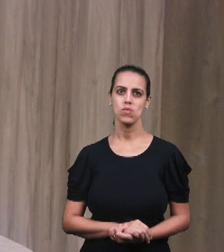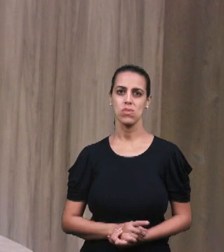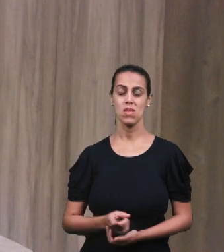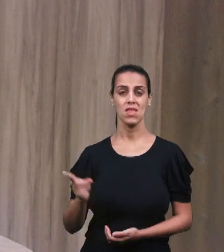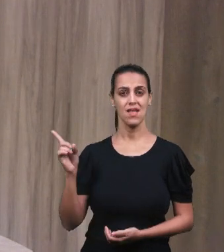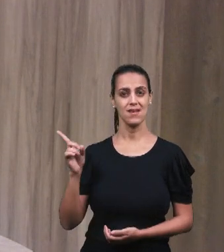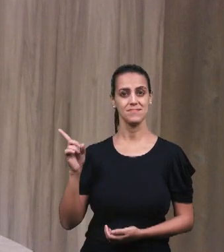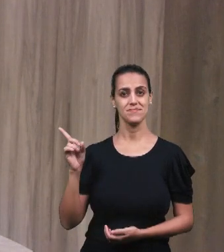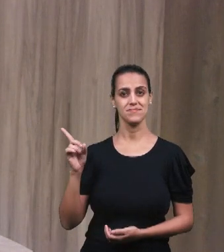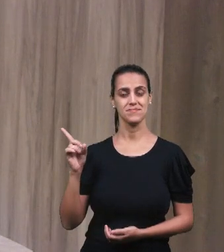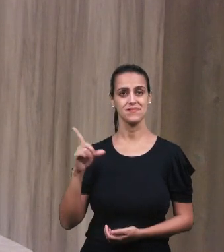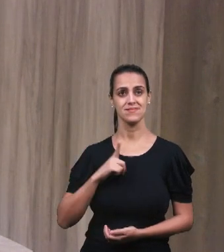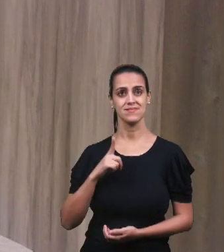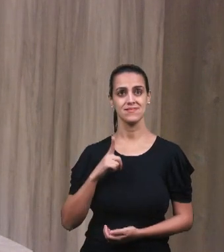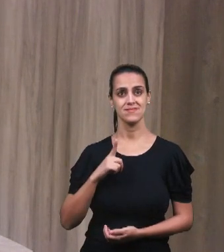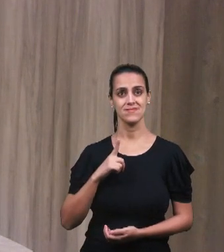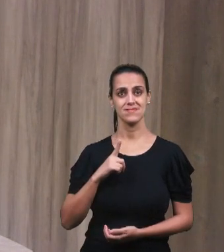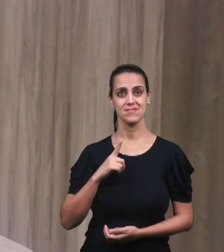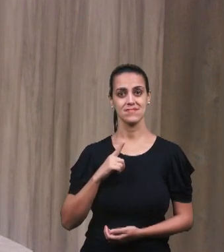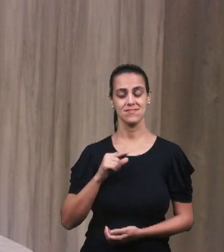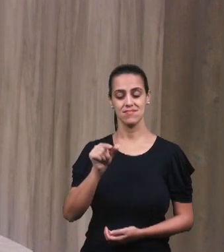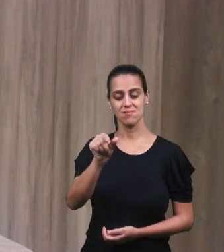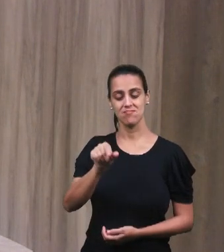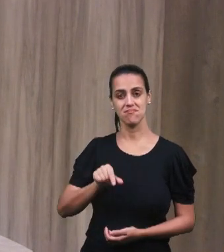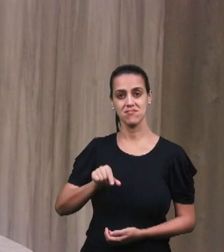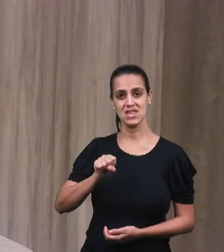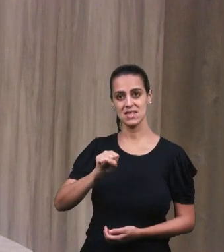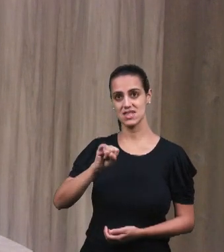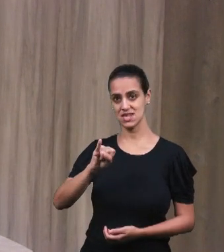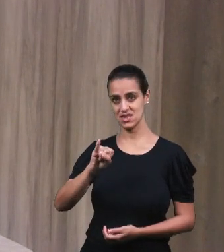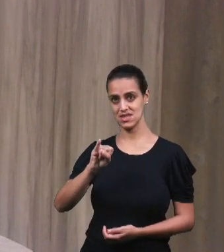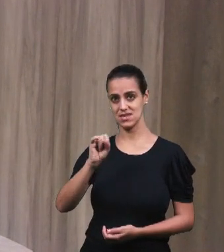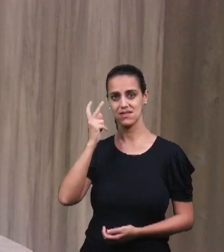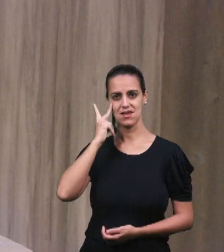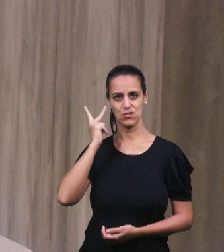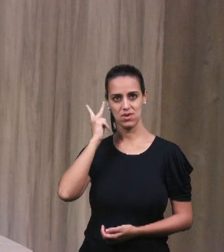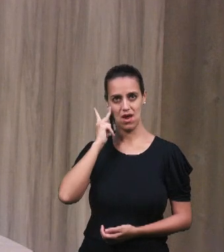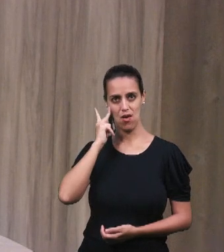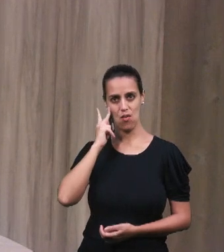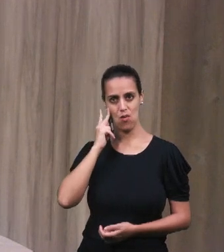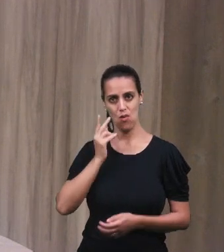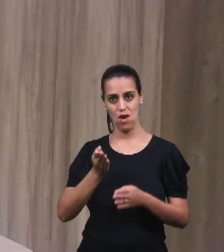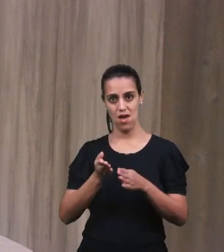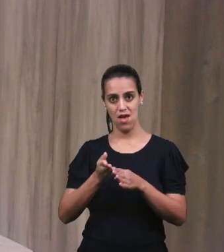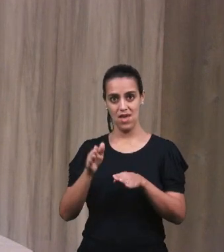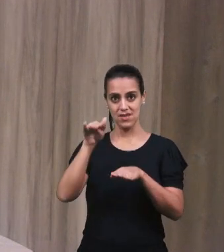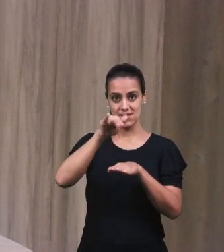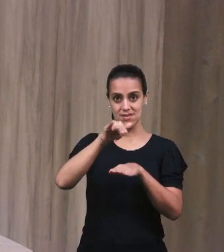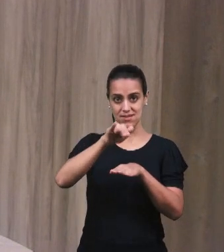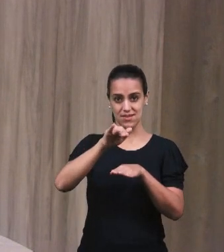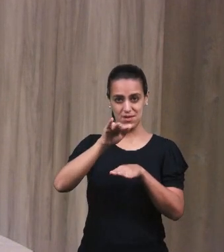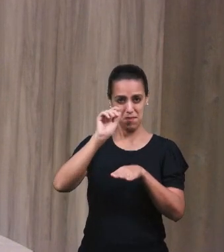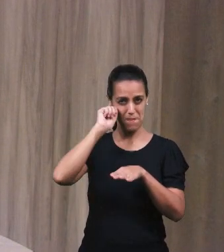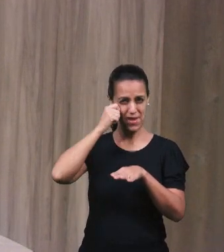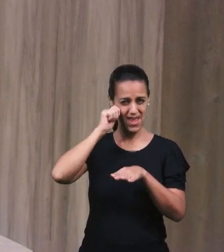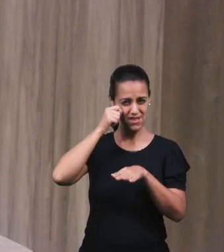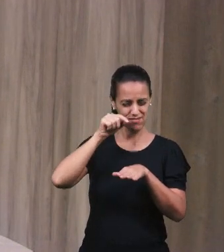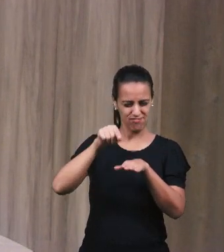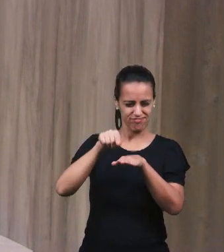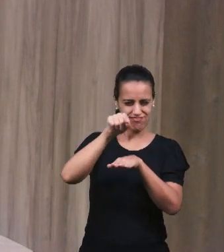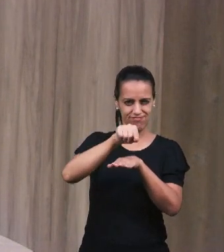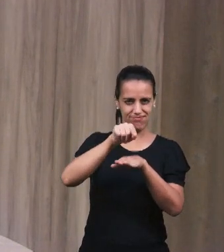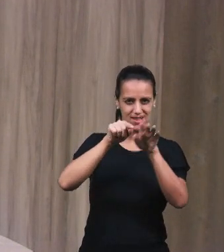Ici se trouve la note si naturelle et ici, à gauche,